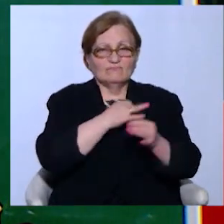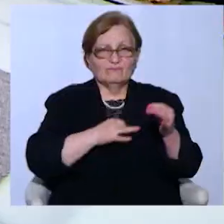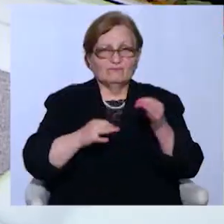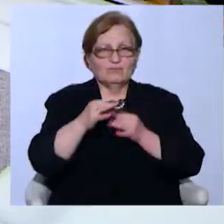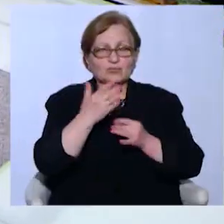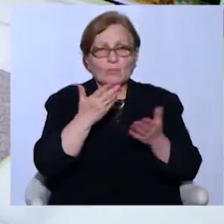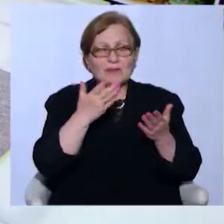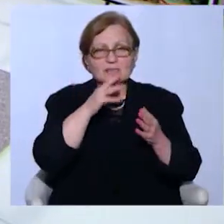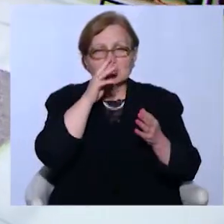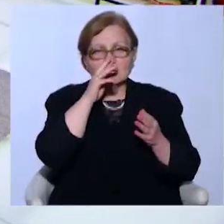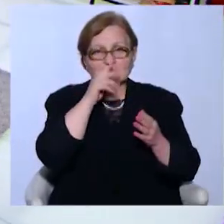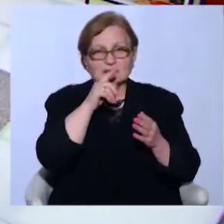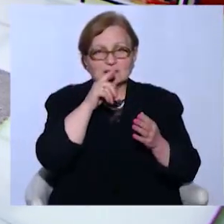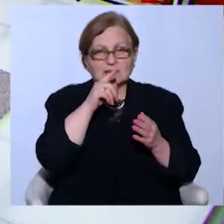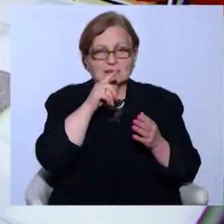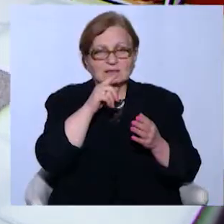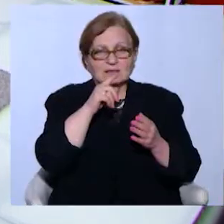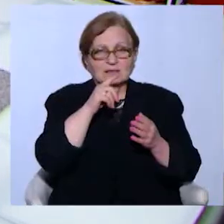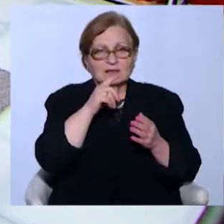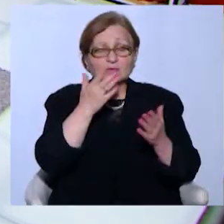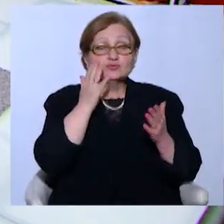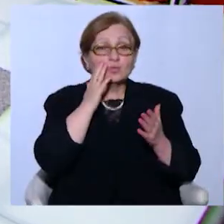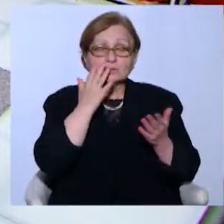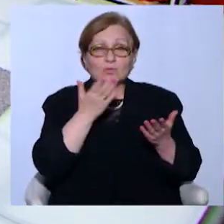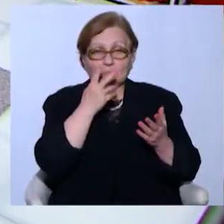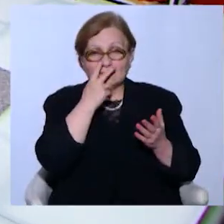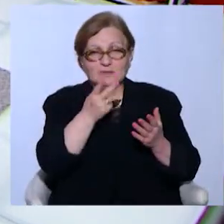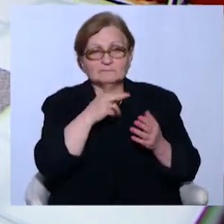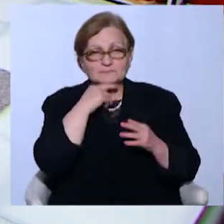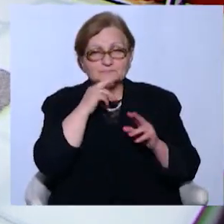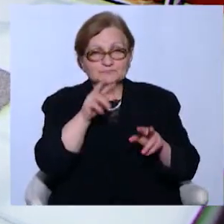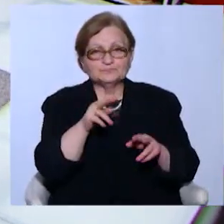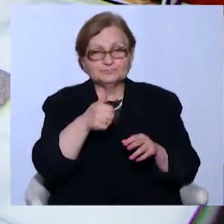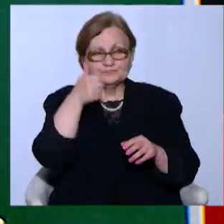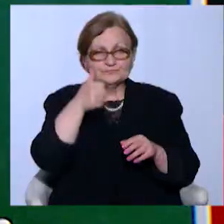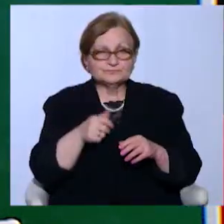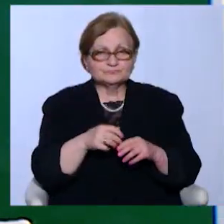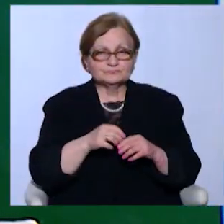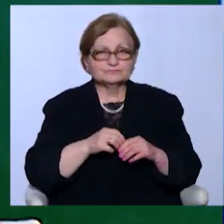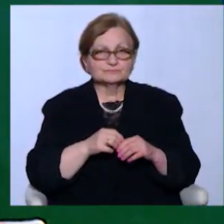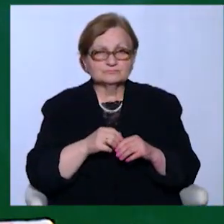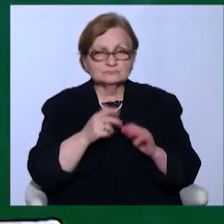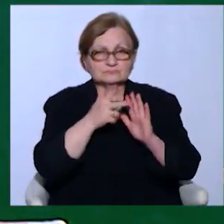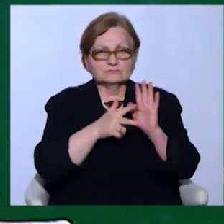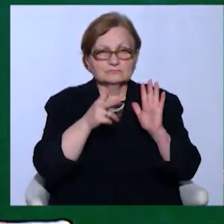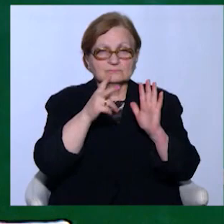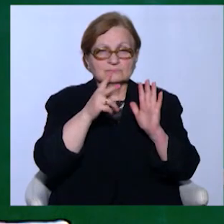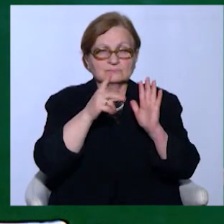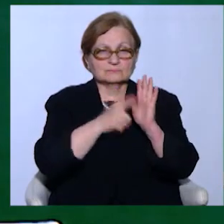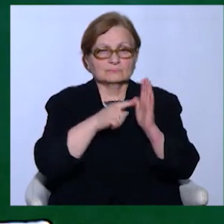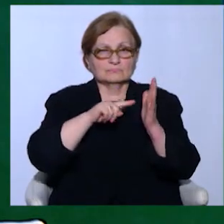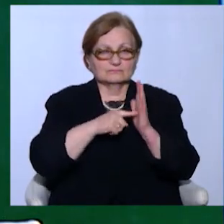მივხვდეთ რომელი მათგანი არის შესრულებული სწორად. აბა დავაკვირდეთ პირველს. 87